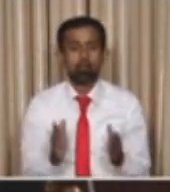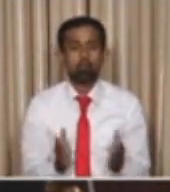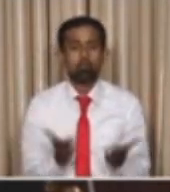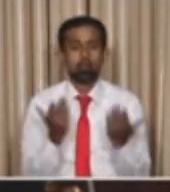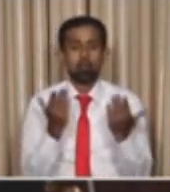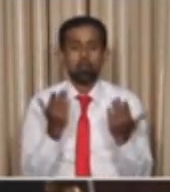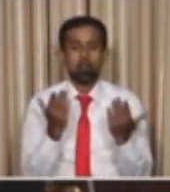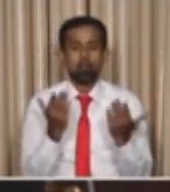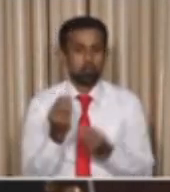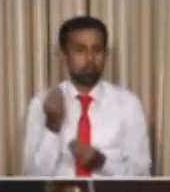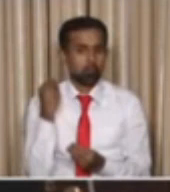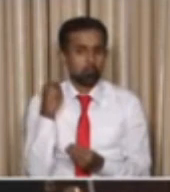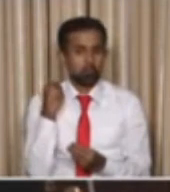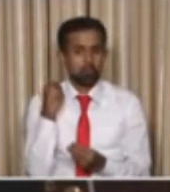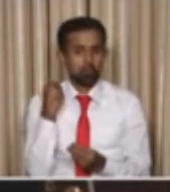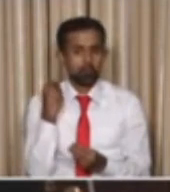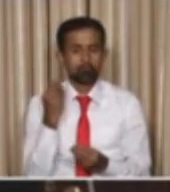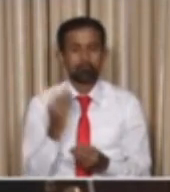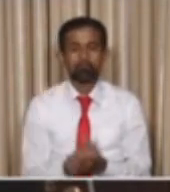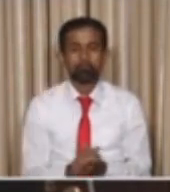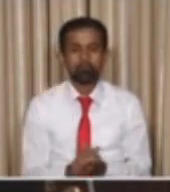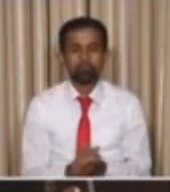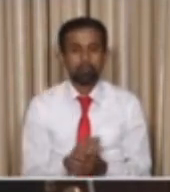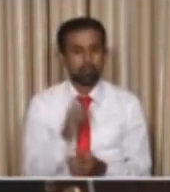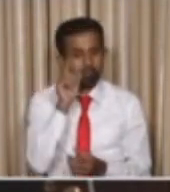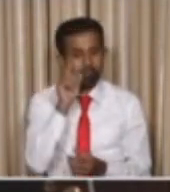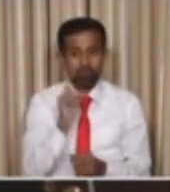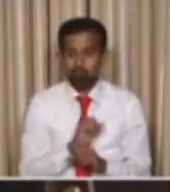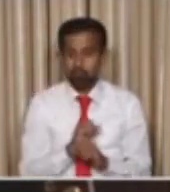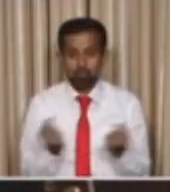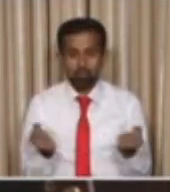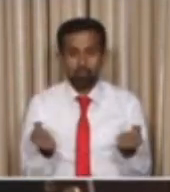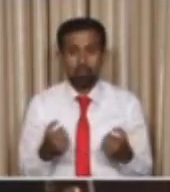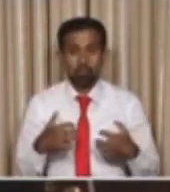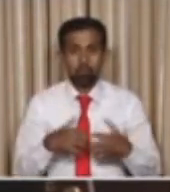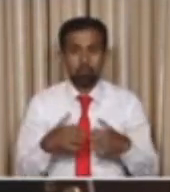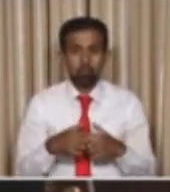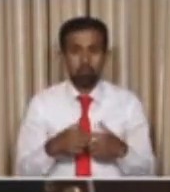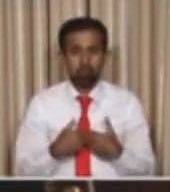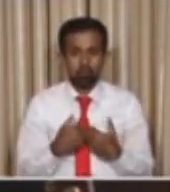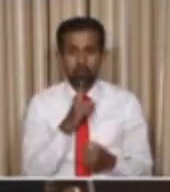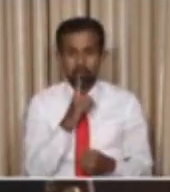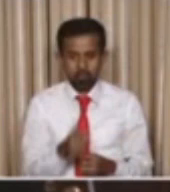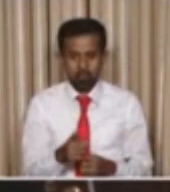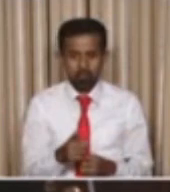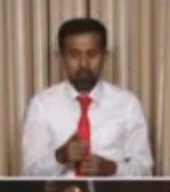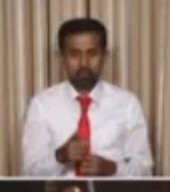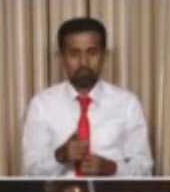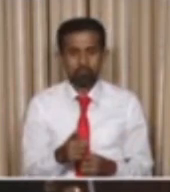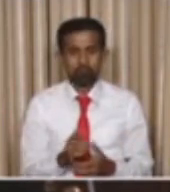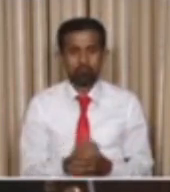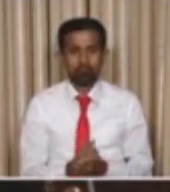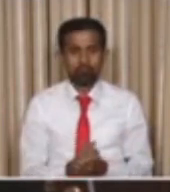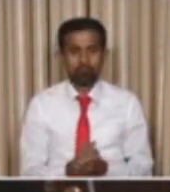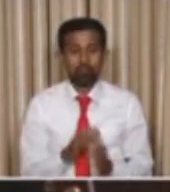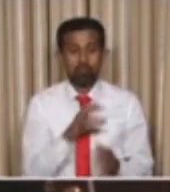මේ ආසන්න කාලය තුන කියන එක නොසලකා මේ ගැටලුවේදී අපි කියනවා අත් වශයෙන්ම